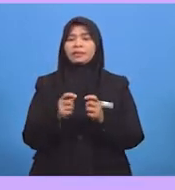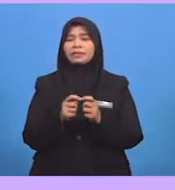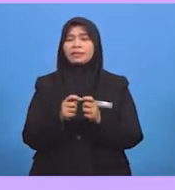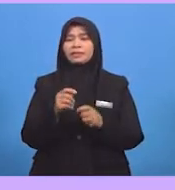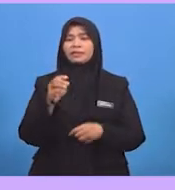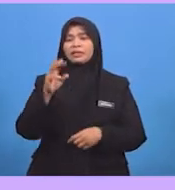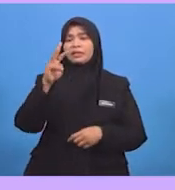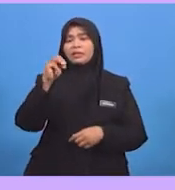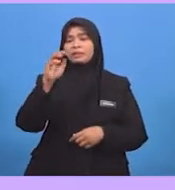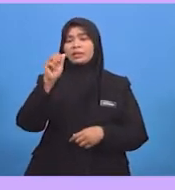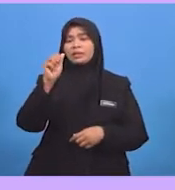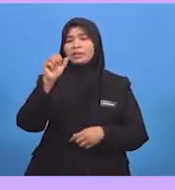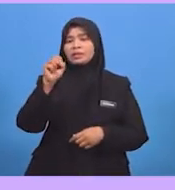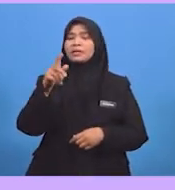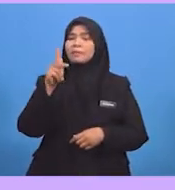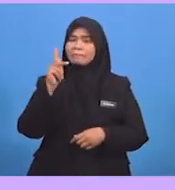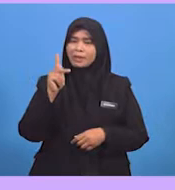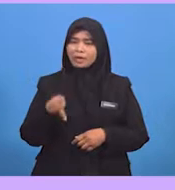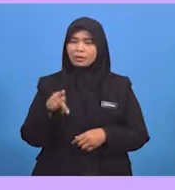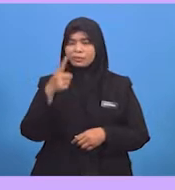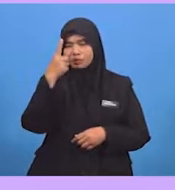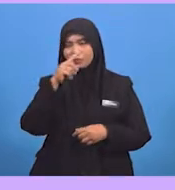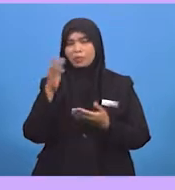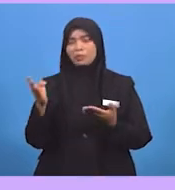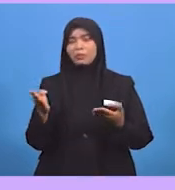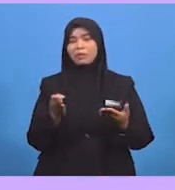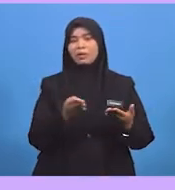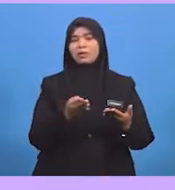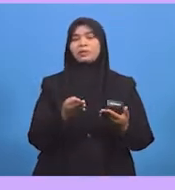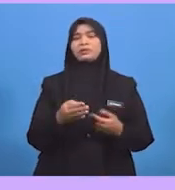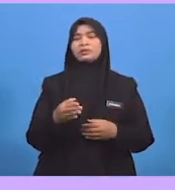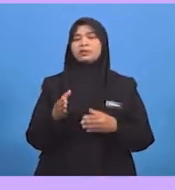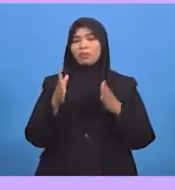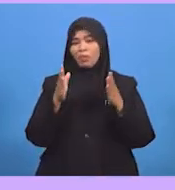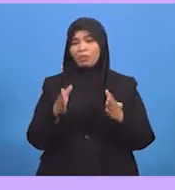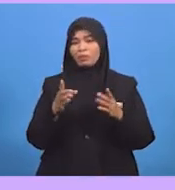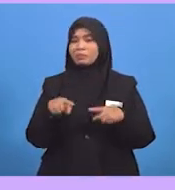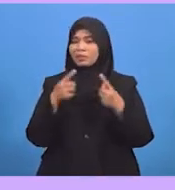Malaysia Airlines memerlukannya untuk membawa penumpang ke serata dunia.